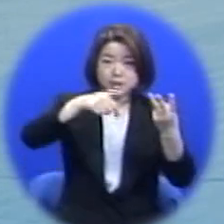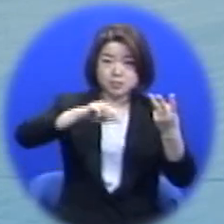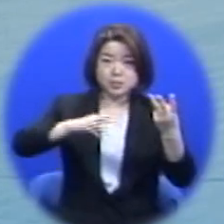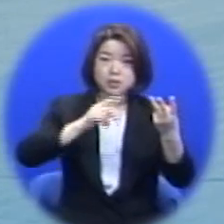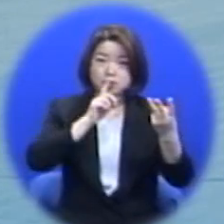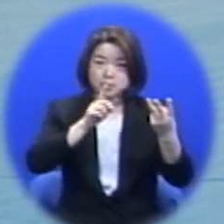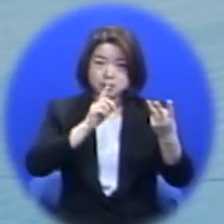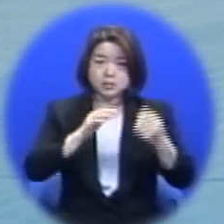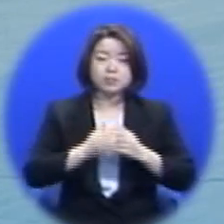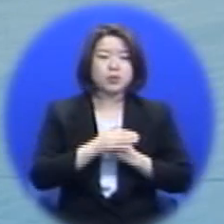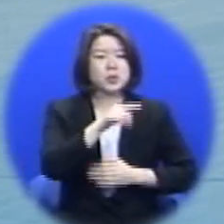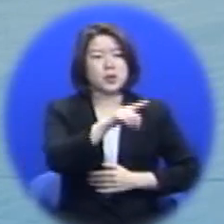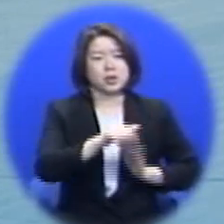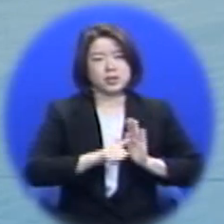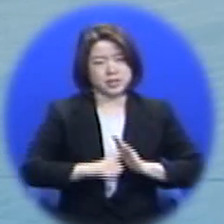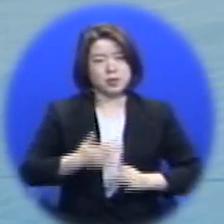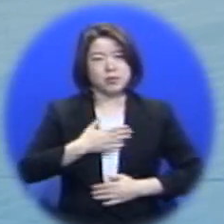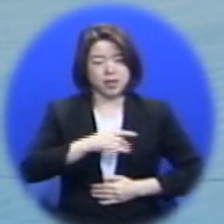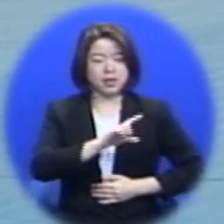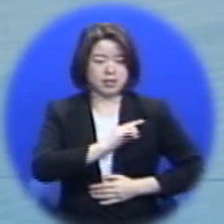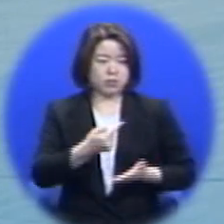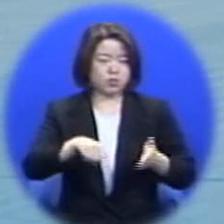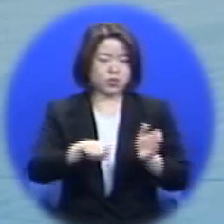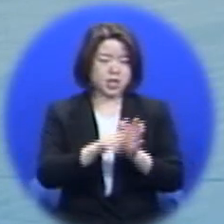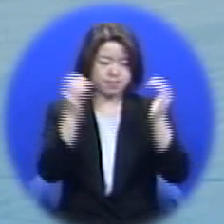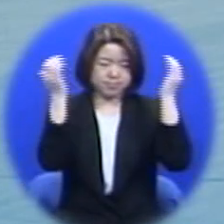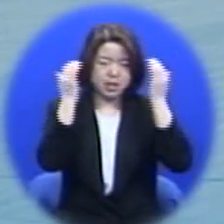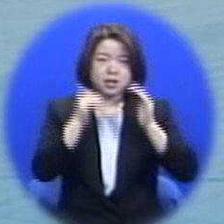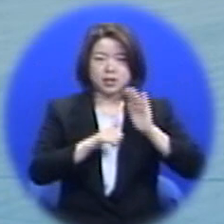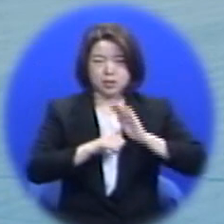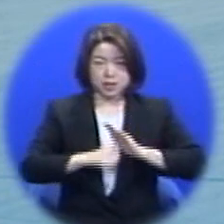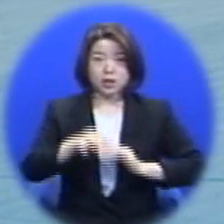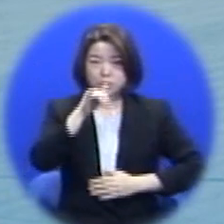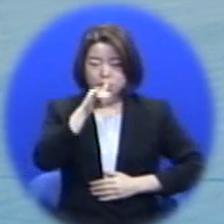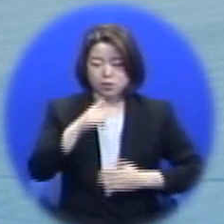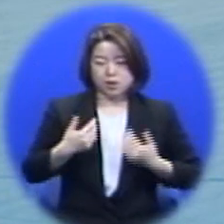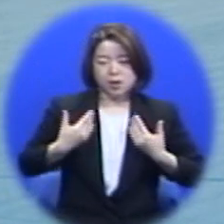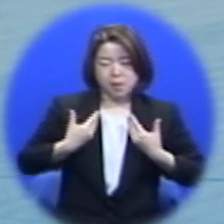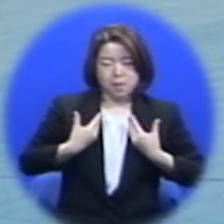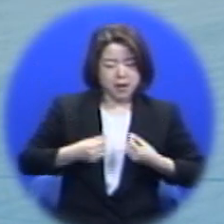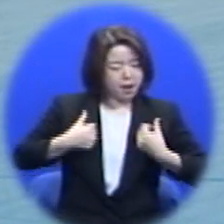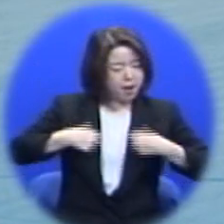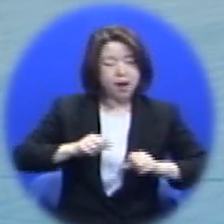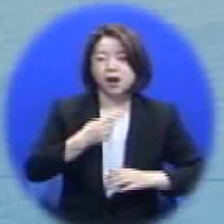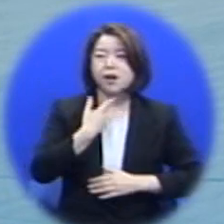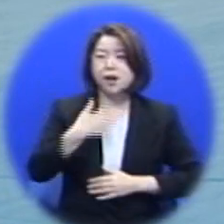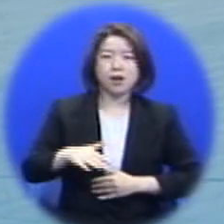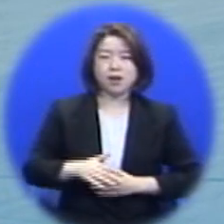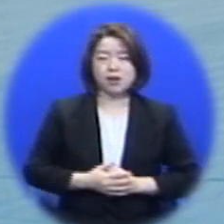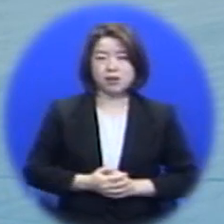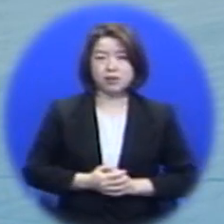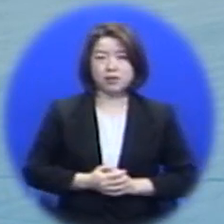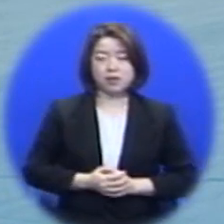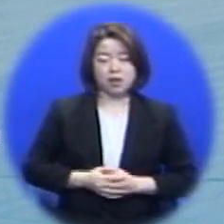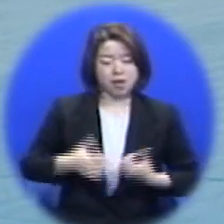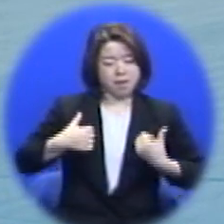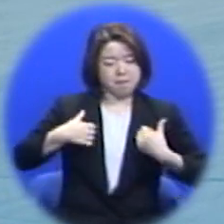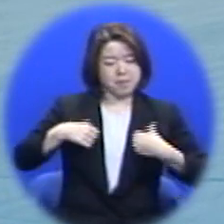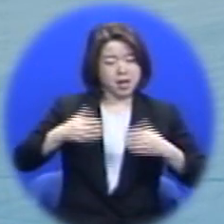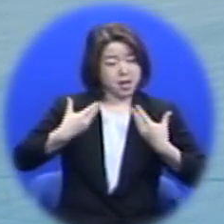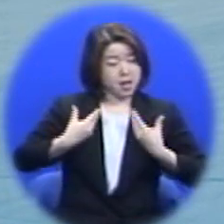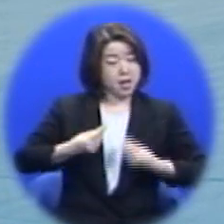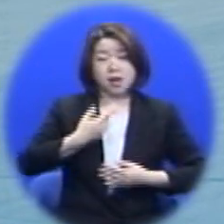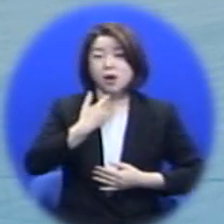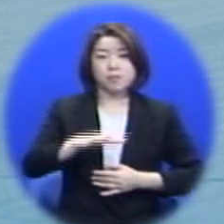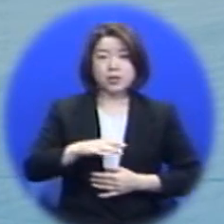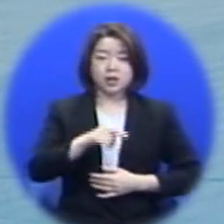너는 참고 내 이름을 위하여 고난을 견디어냈으며 낙심한 적이 없다. 낙심한 적이 없다는